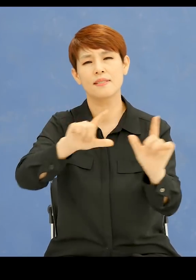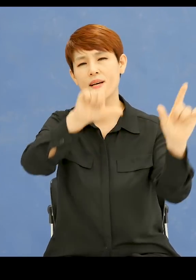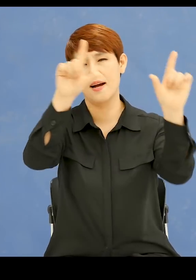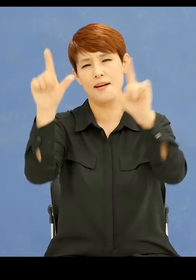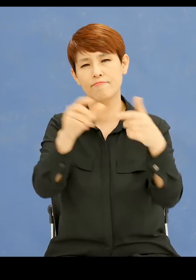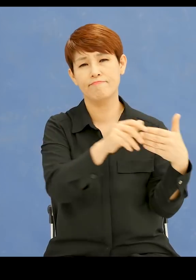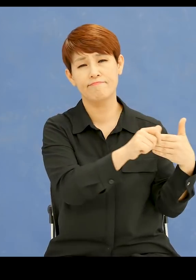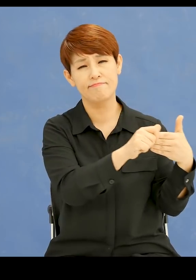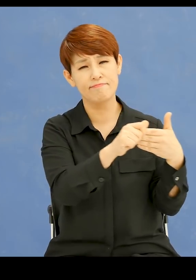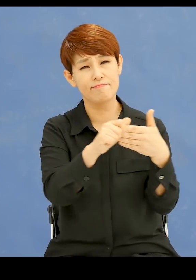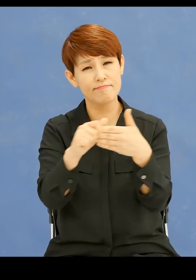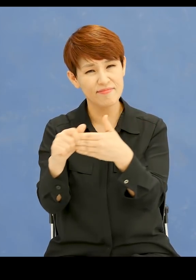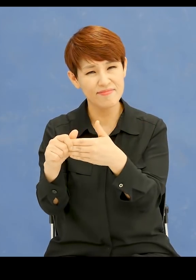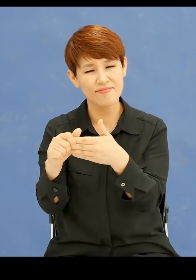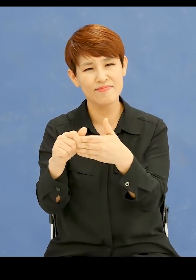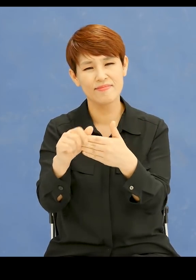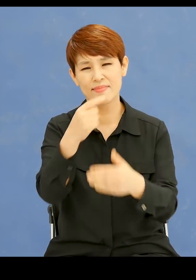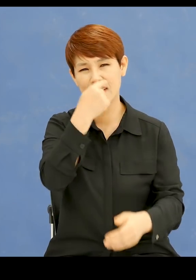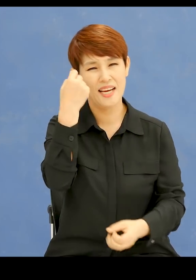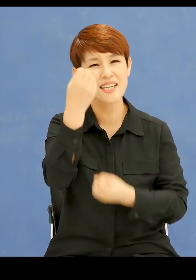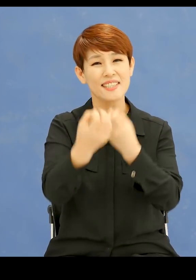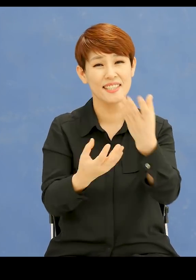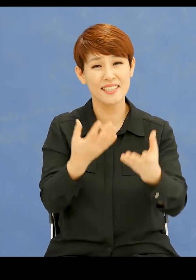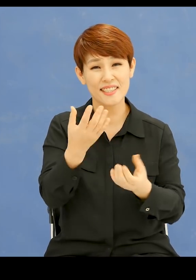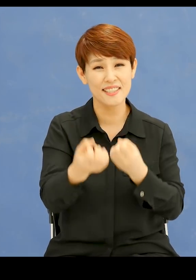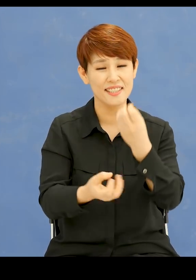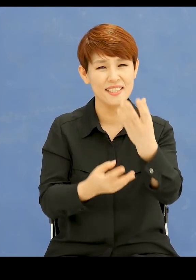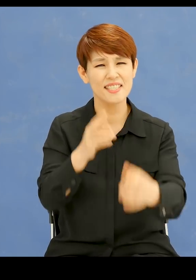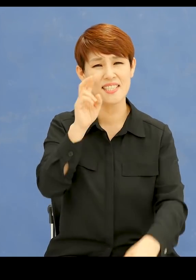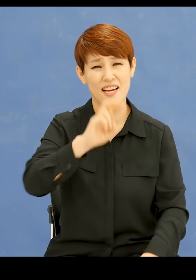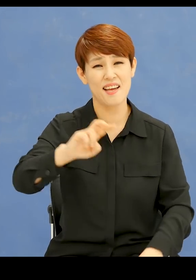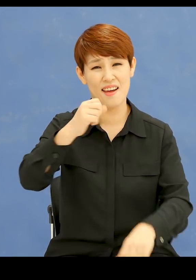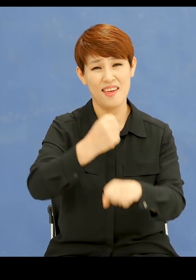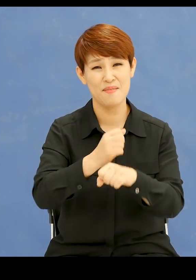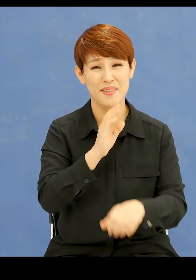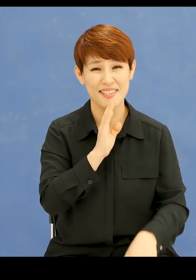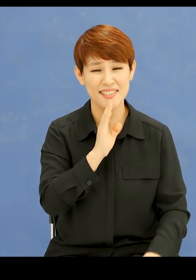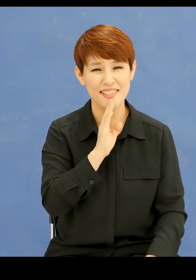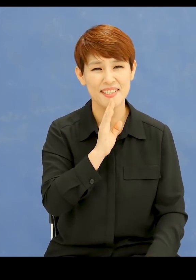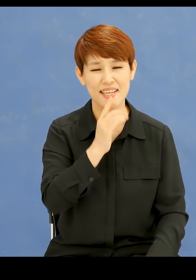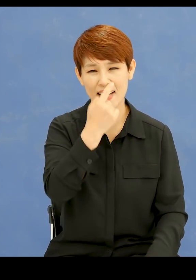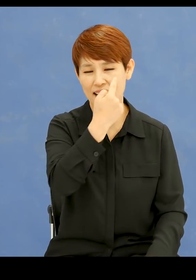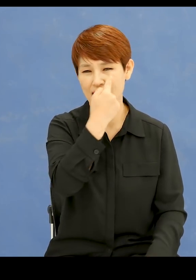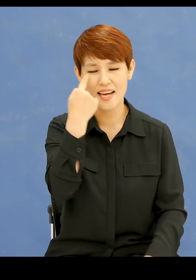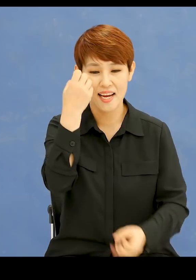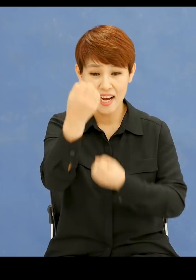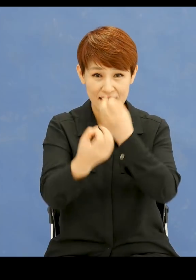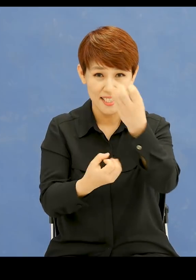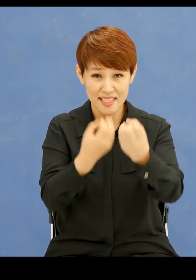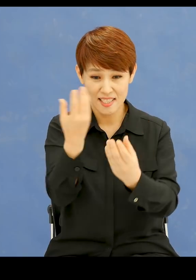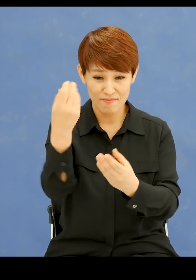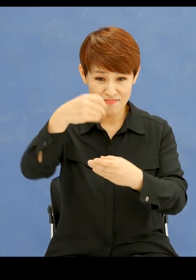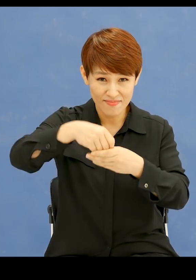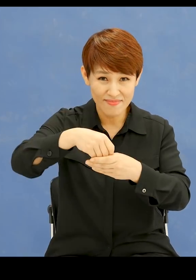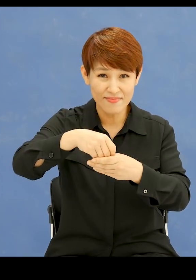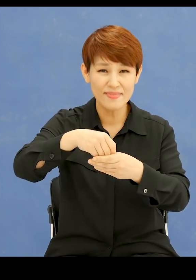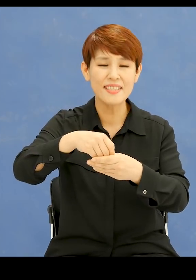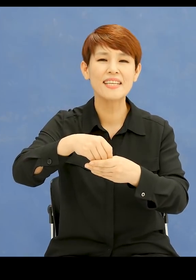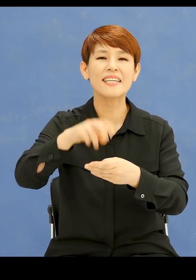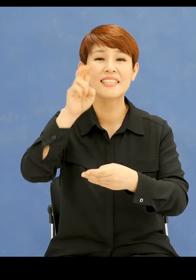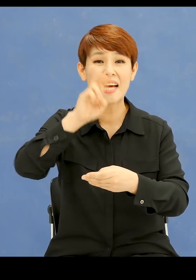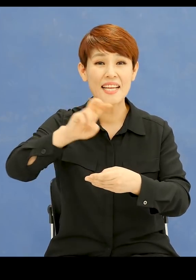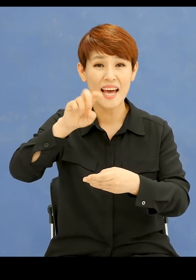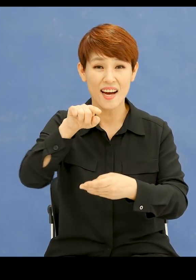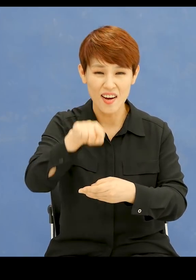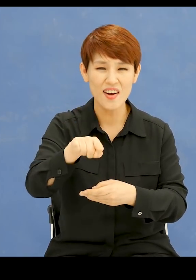오신 그 간증을 찬양을 안 할 수가 없으셨겠어요. 그 본인의 간증을 담은 찬양이 바로 그 사랑이란 찬양